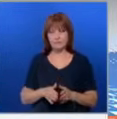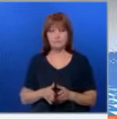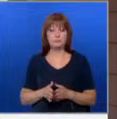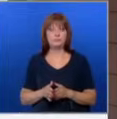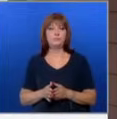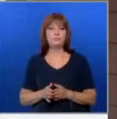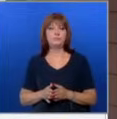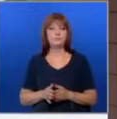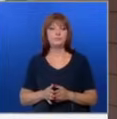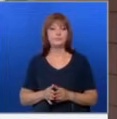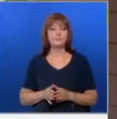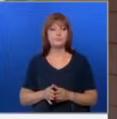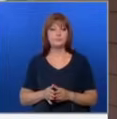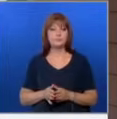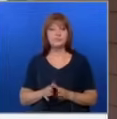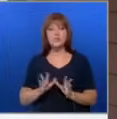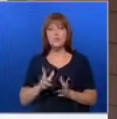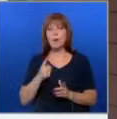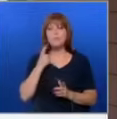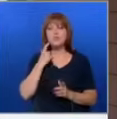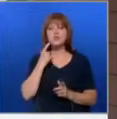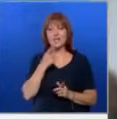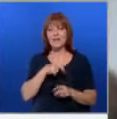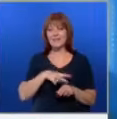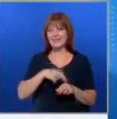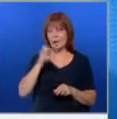Минков. Според Божидар Божанов от Да,